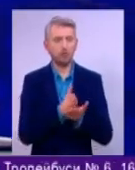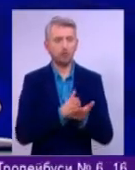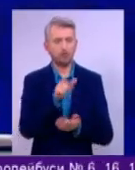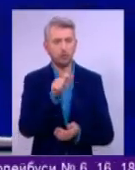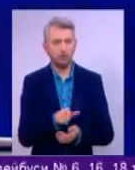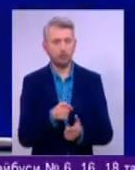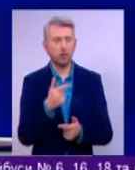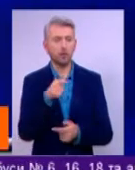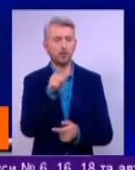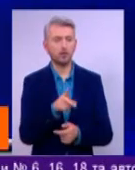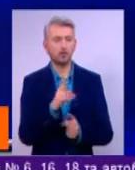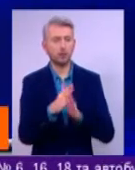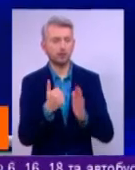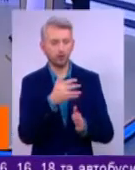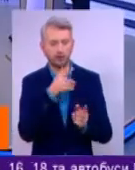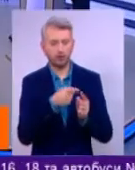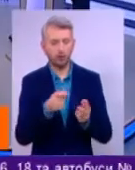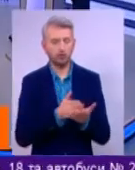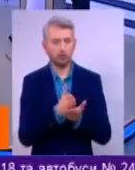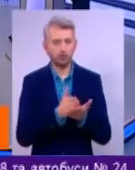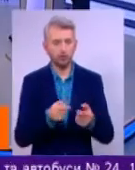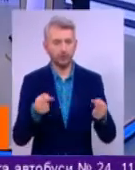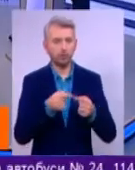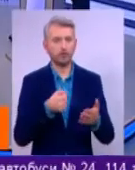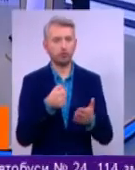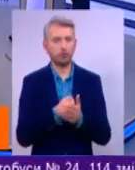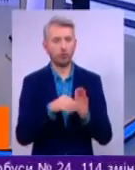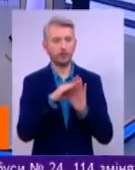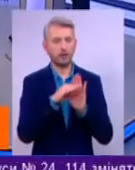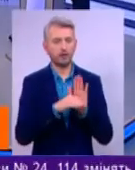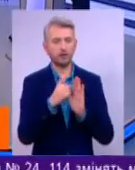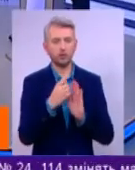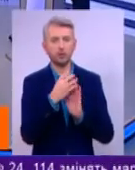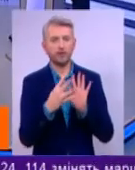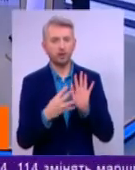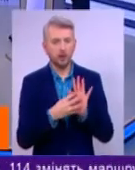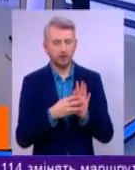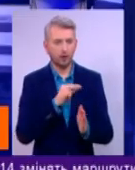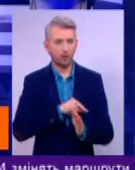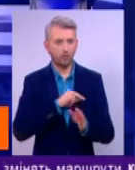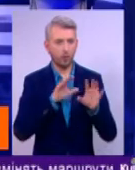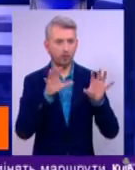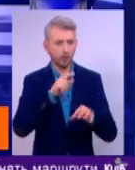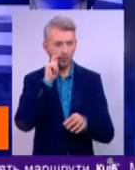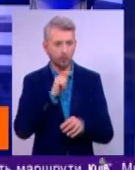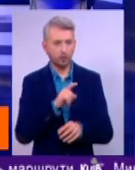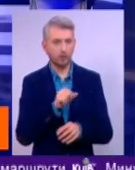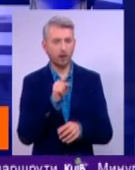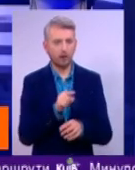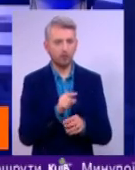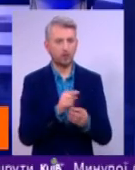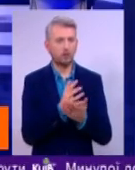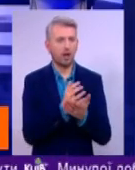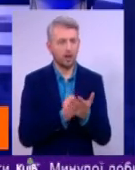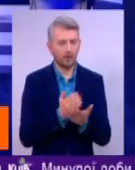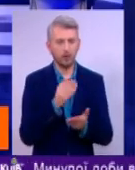чи громадяни, які призиваються на строкову службу, відповідно до статті 119 Трудового кодексу України, за ними зберігається, якщо